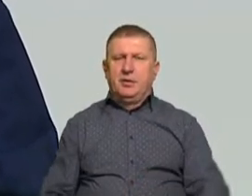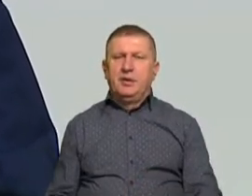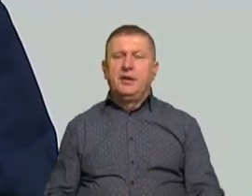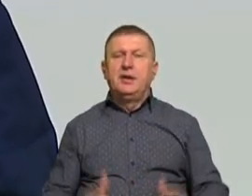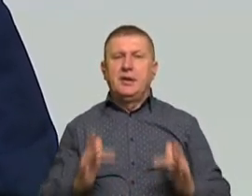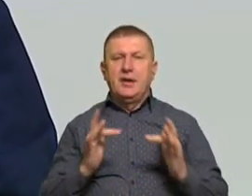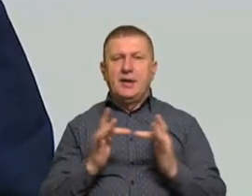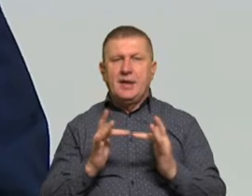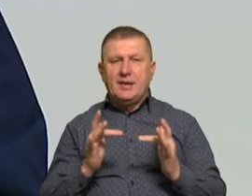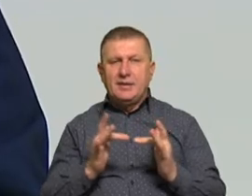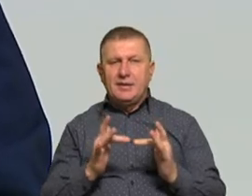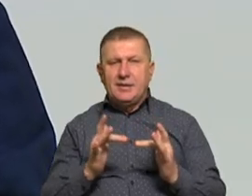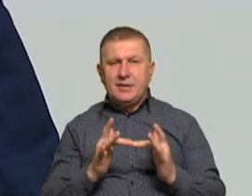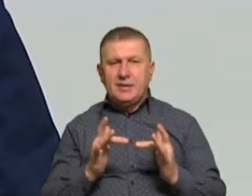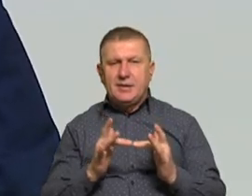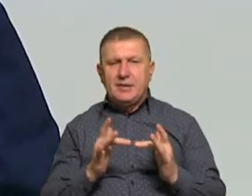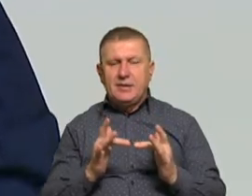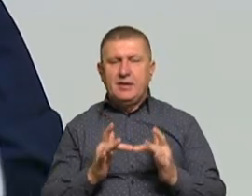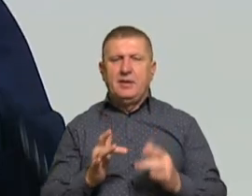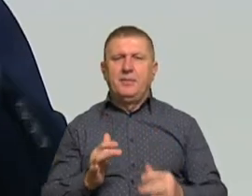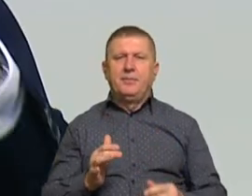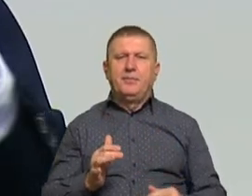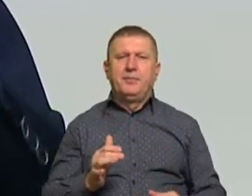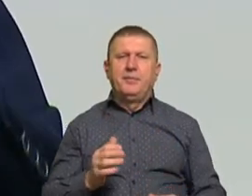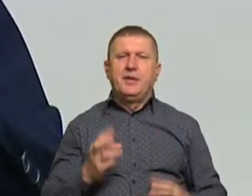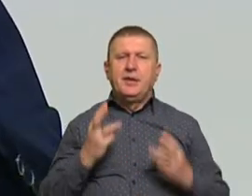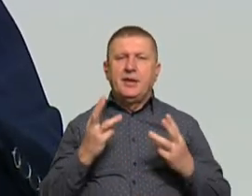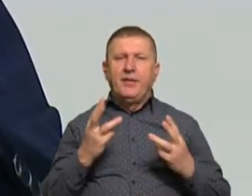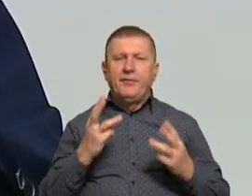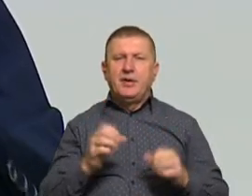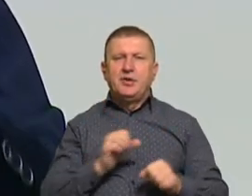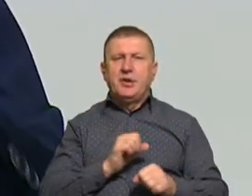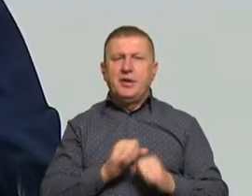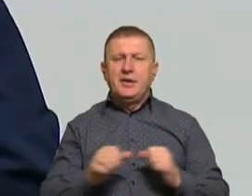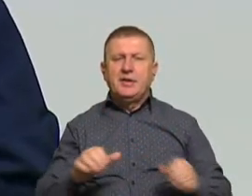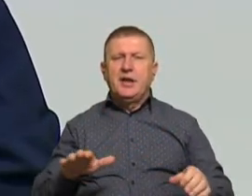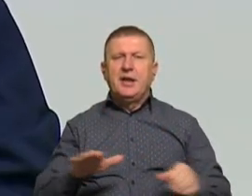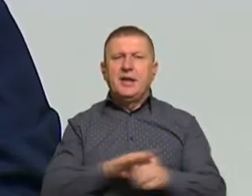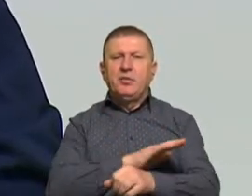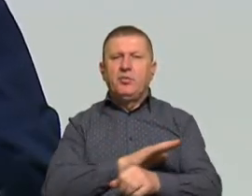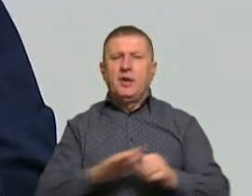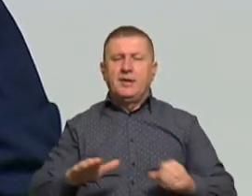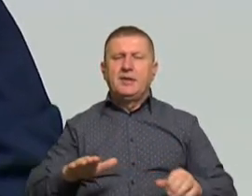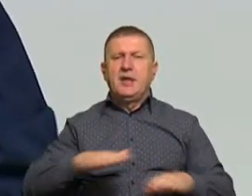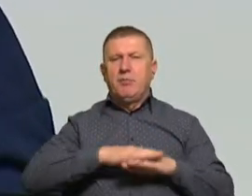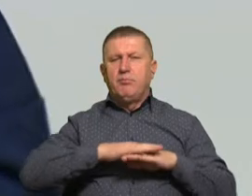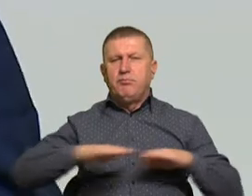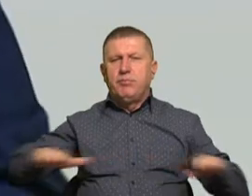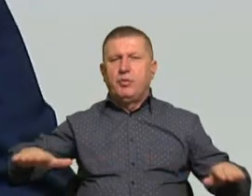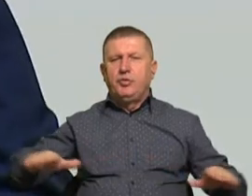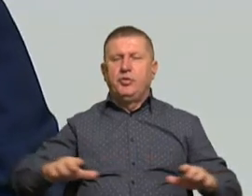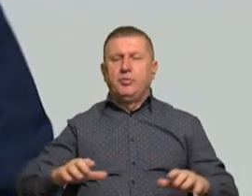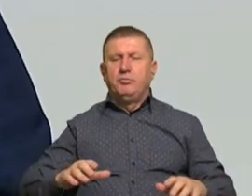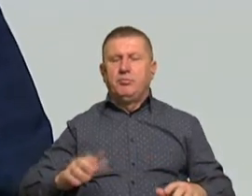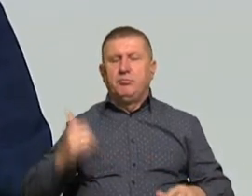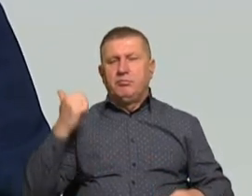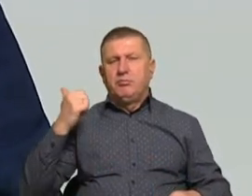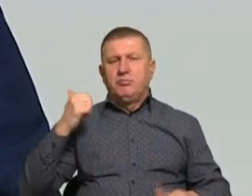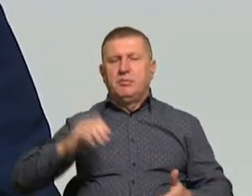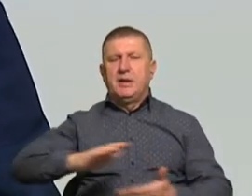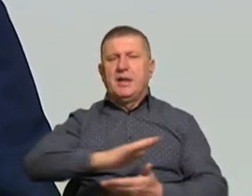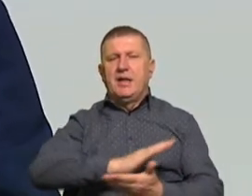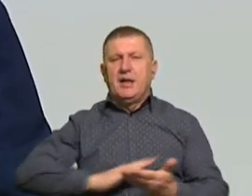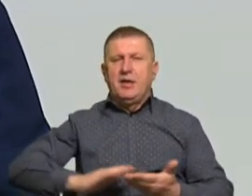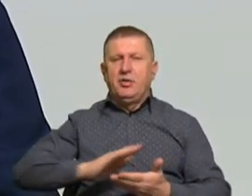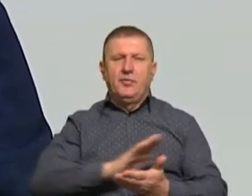było mówione wcześniej, to chyba pan poseł Fałtyn, że najważniejsza jest regulacja na poziomie krajowym, no bo bez tego tutaj też ci nasi